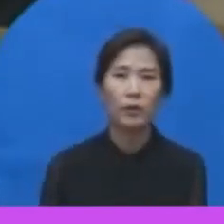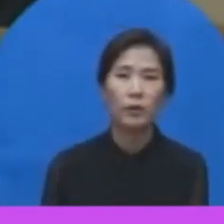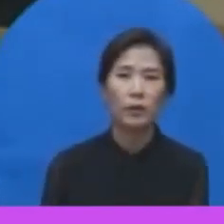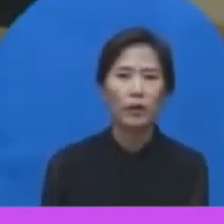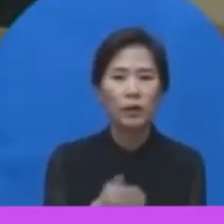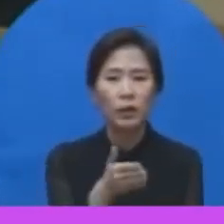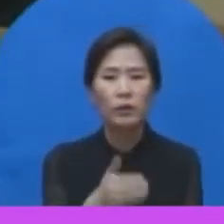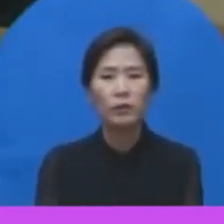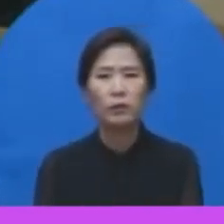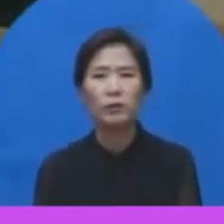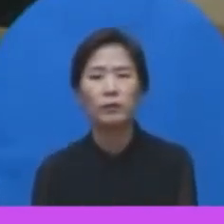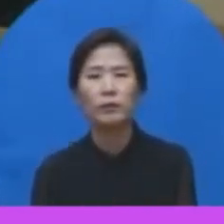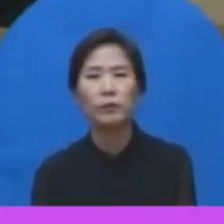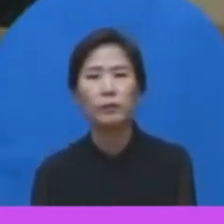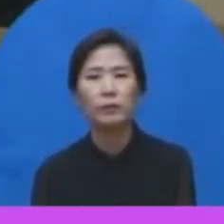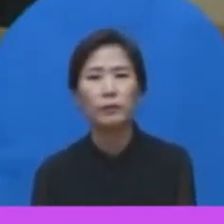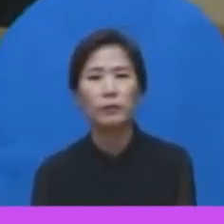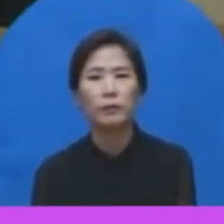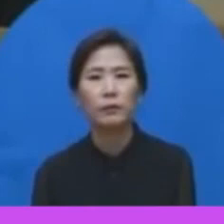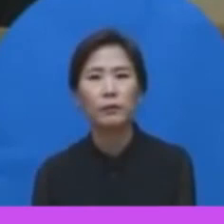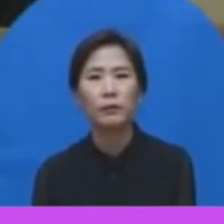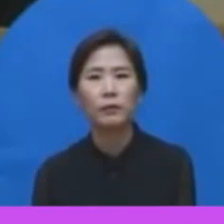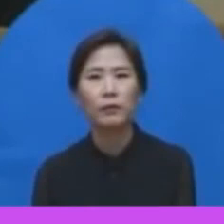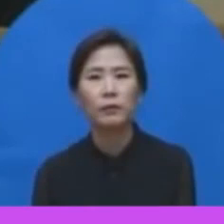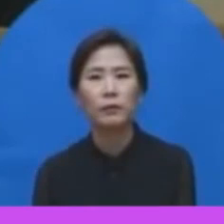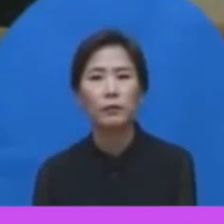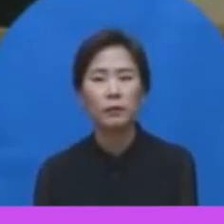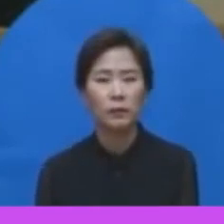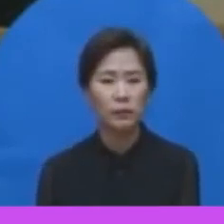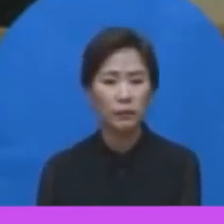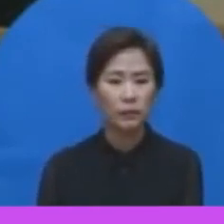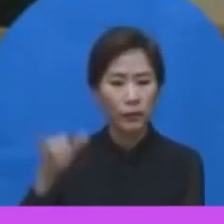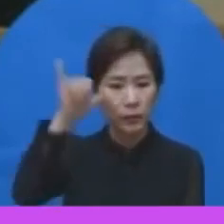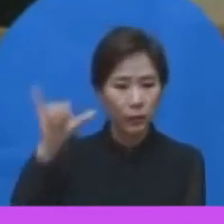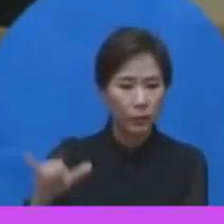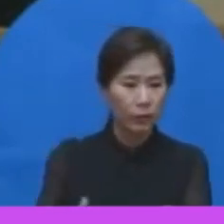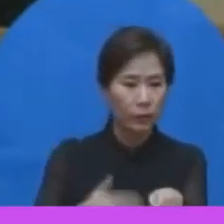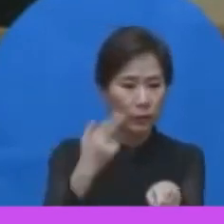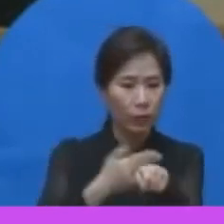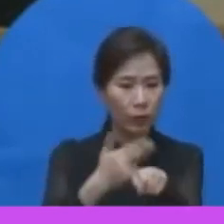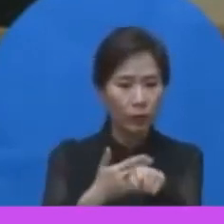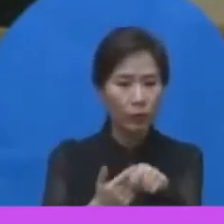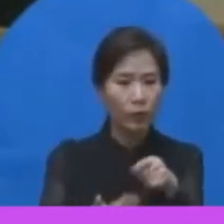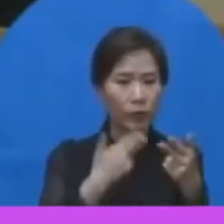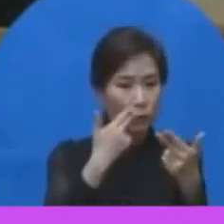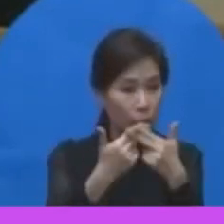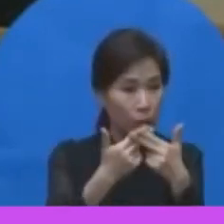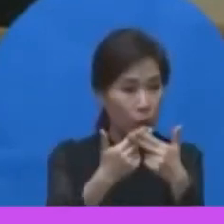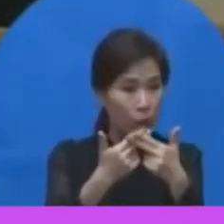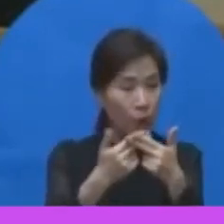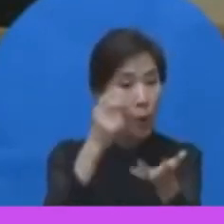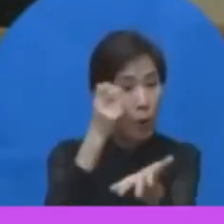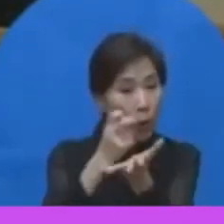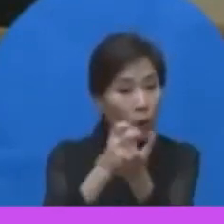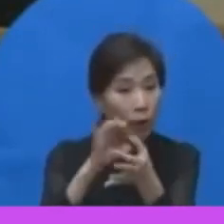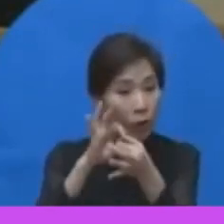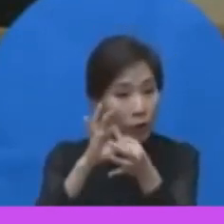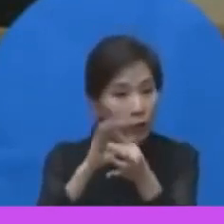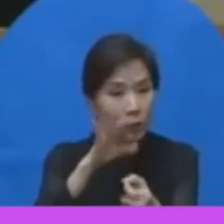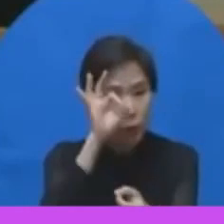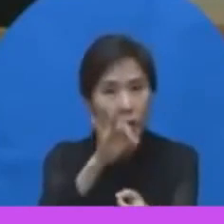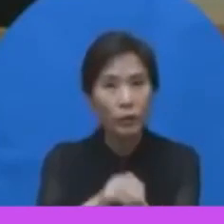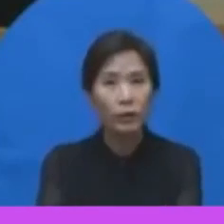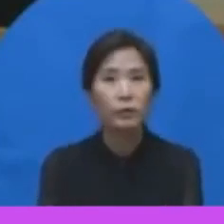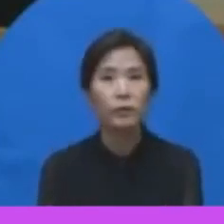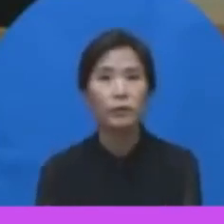아니기 때문에 좀 그렇지 않은가. 그리고 특히 교원 노조법 및 그 입법자의 취지 목적들에 비춰서